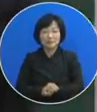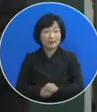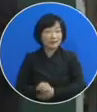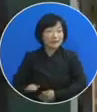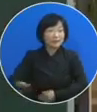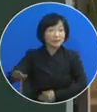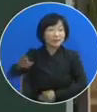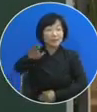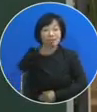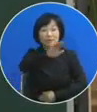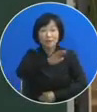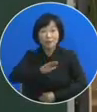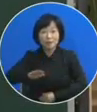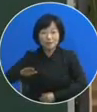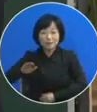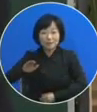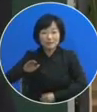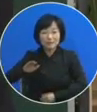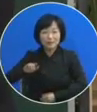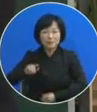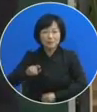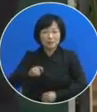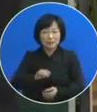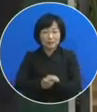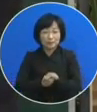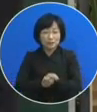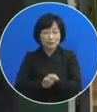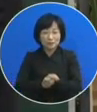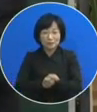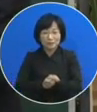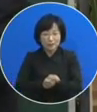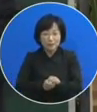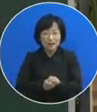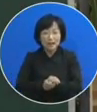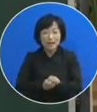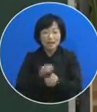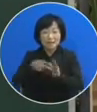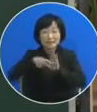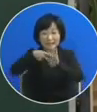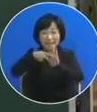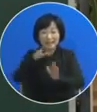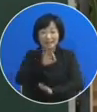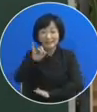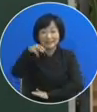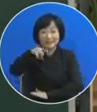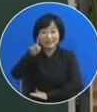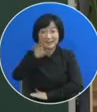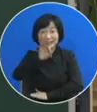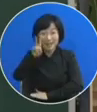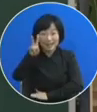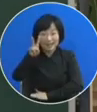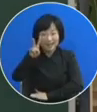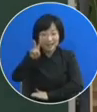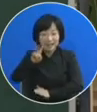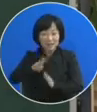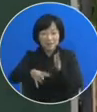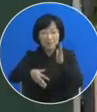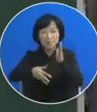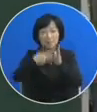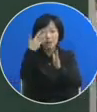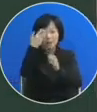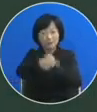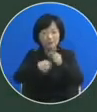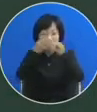받았는 거니까. 이사야가 800년 만에 한 얘기요. How great of a blessing have you received? Isaiah said this after 800